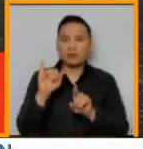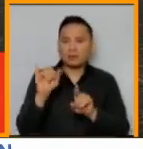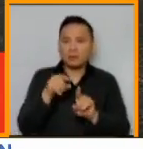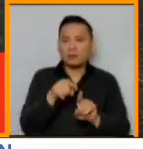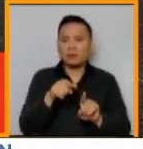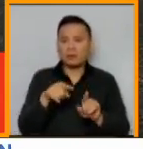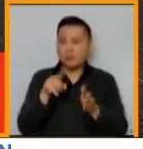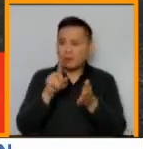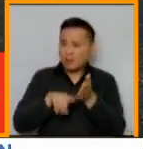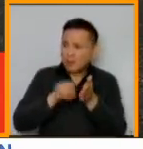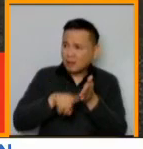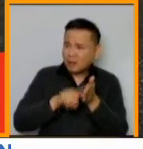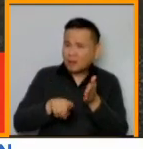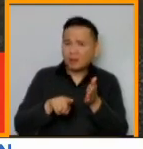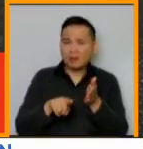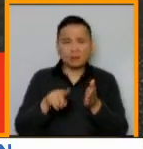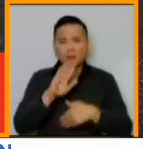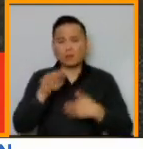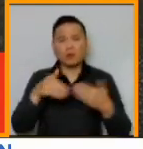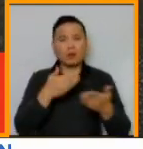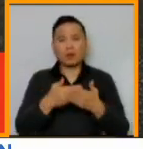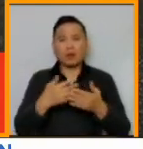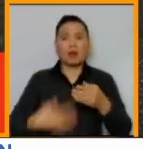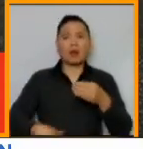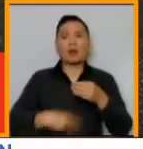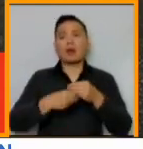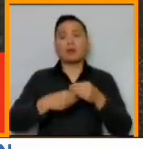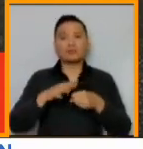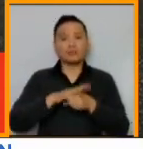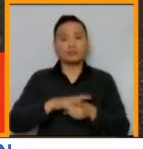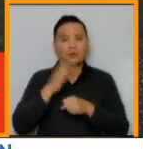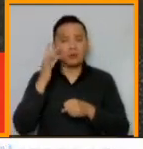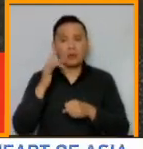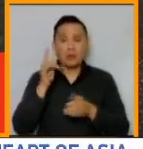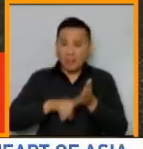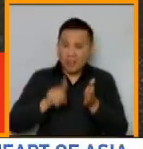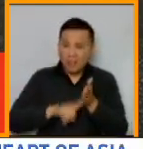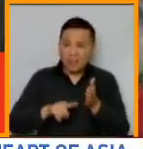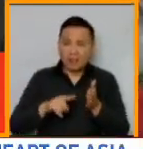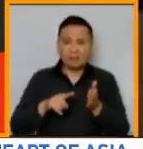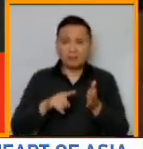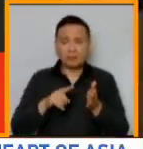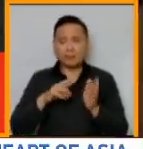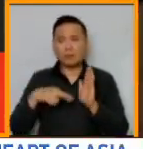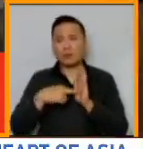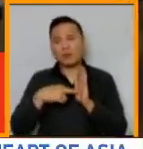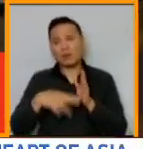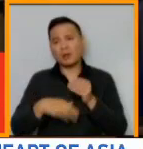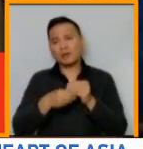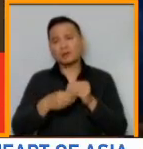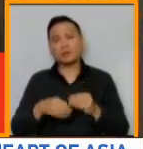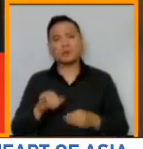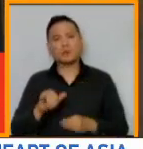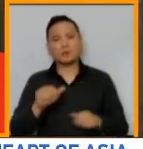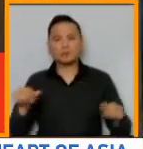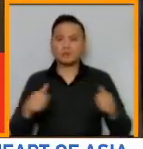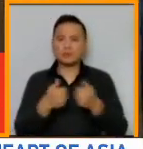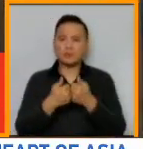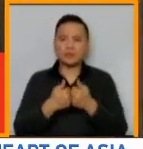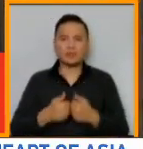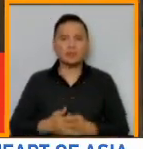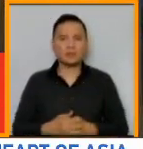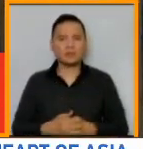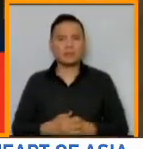pasahero. Ngayon, dagdag pa yung i-check talaga yung vaccination card. Kaya ang hamon ngayon talaga, Oscar, talagang matcheck ba nila